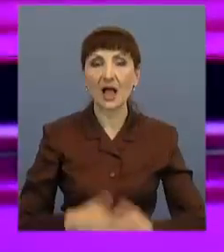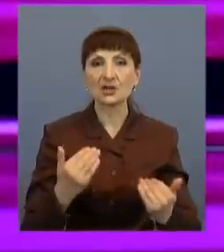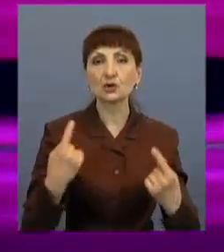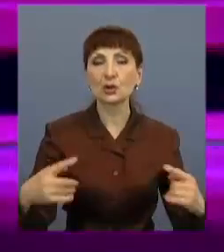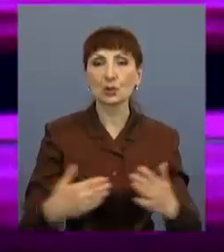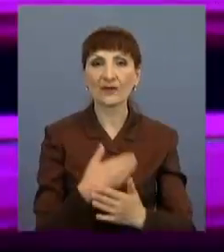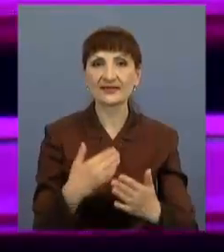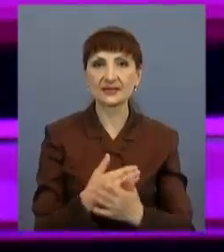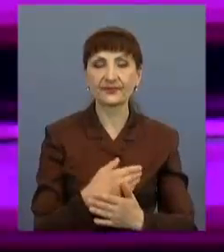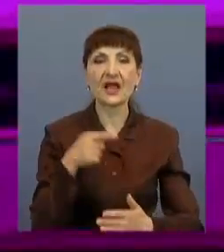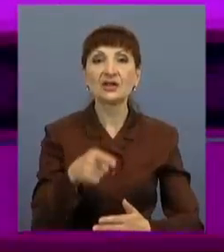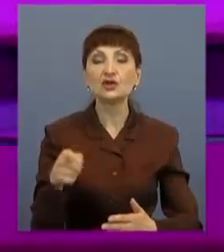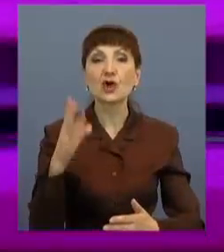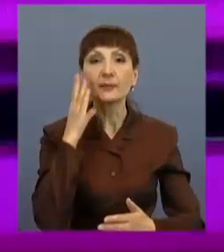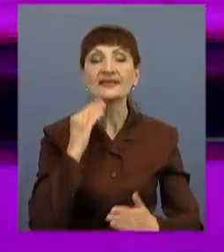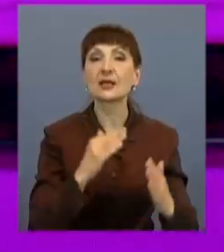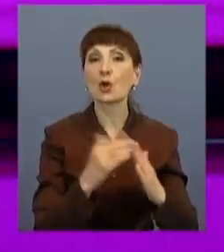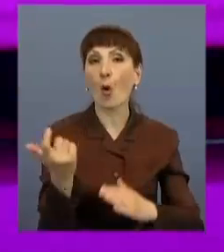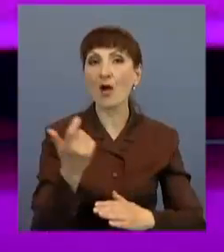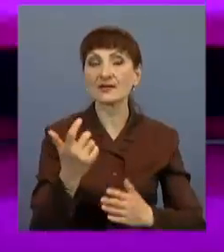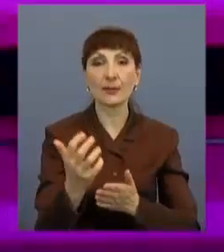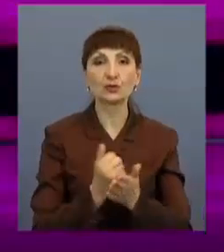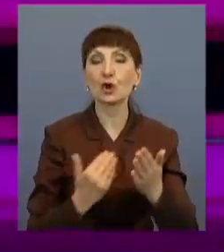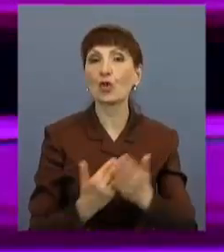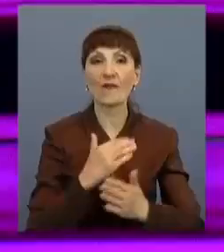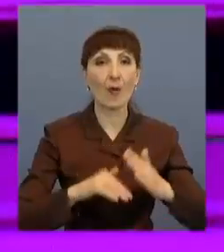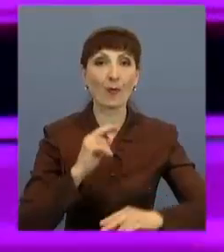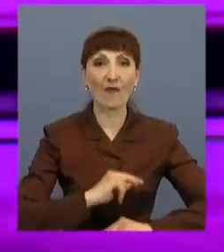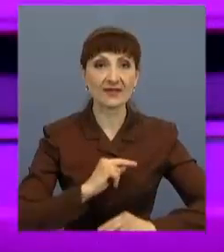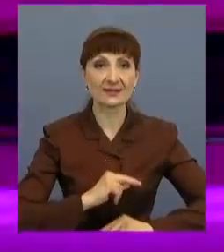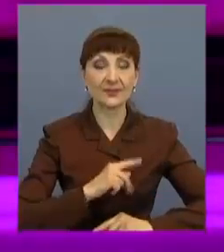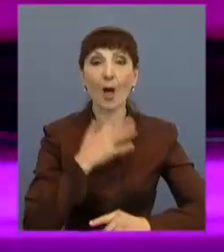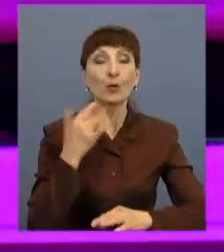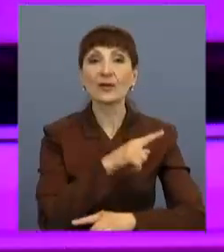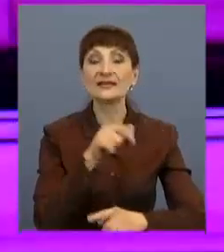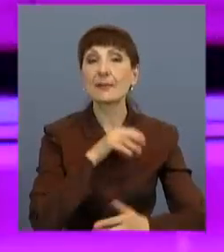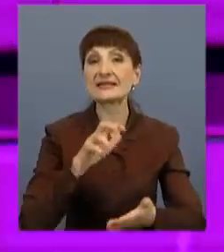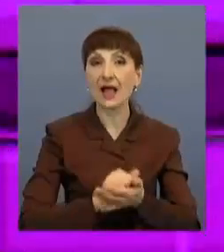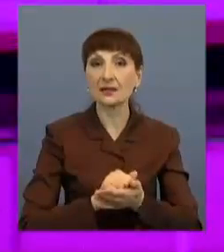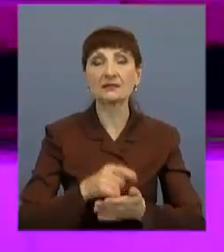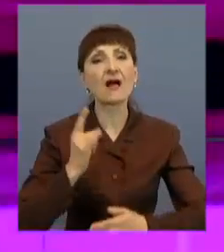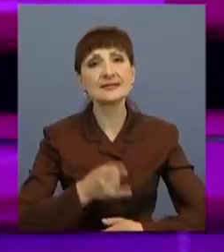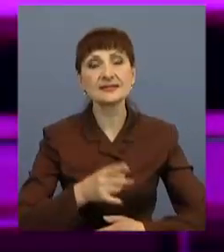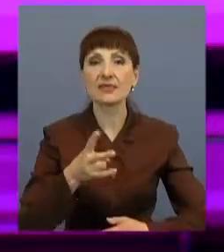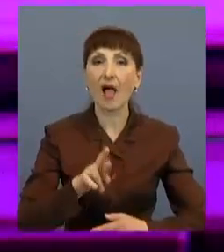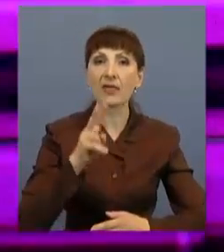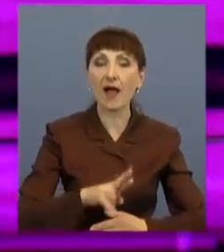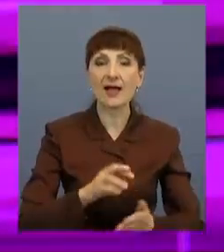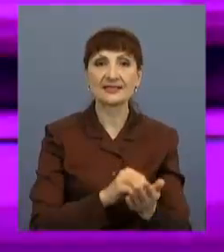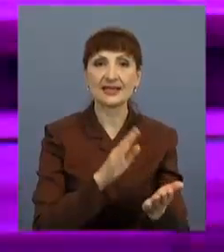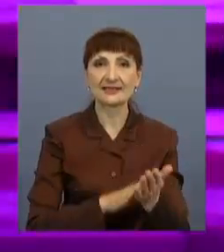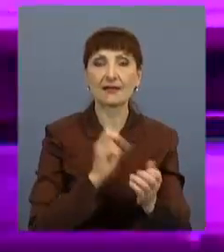другим событиям. Тысячи алматинских домохозяек получили новую профессию. Многие самозанятые таксисты и няни зарегистрировались